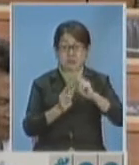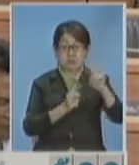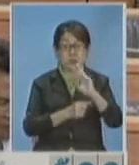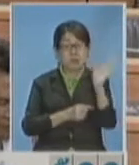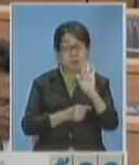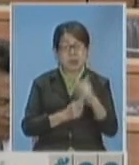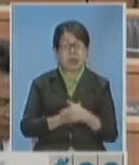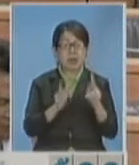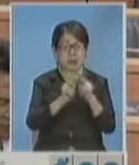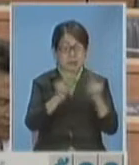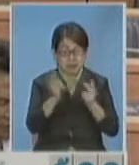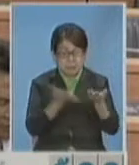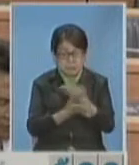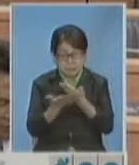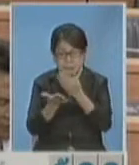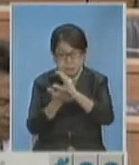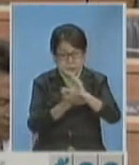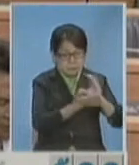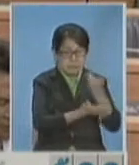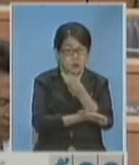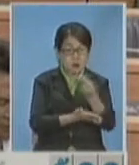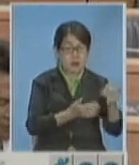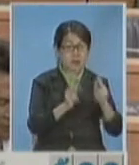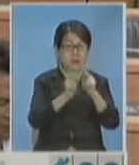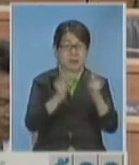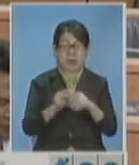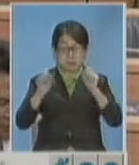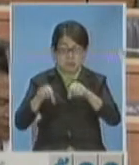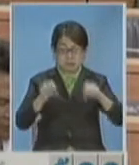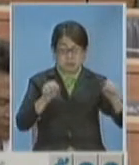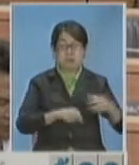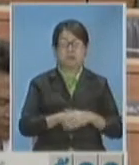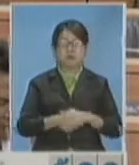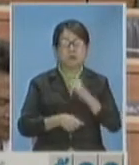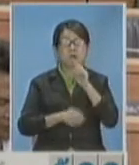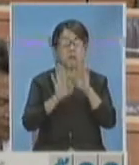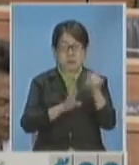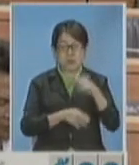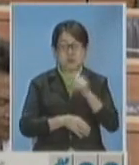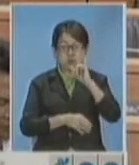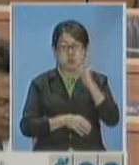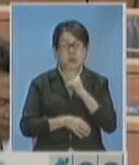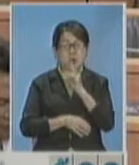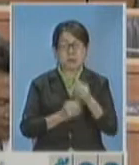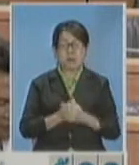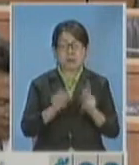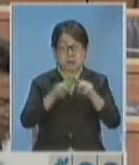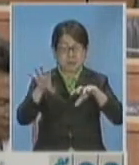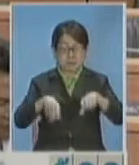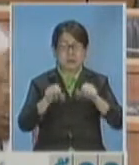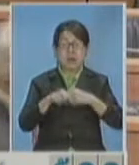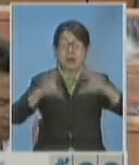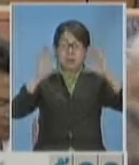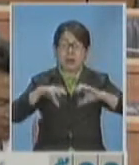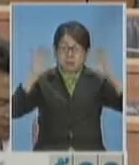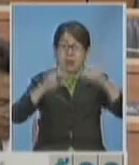รื่องของกรรมาธิการถ้าบอกกรรมาธิการอนุมัติงบประมาณอย่างนี้ผมจะไม่เถียงสักคำแต่บอกรัฐบาลจัดงบประมาณอย่างนี้ไม่